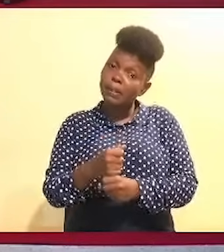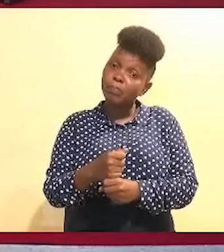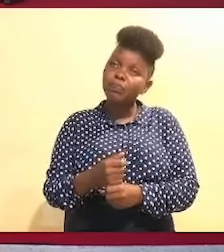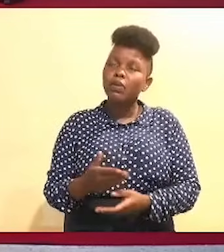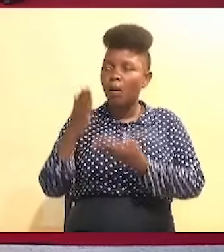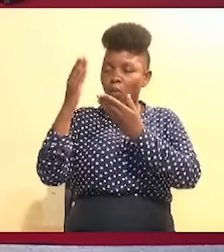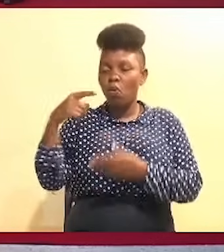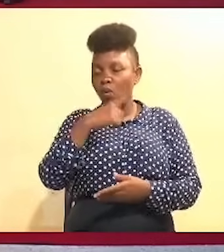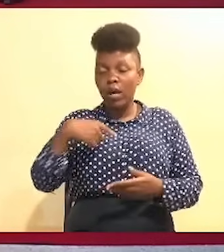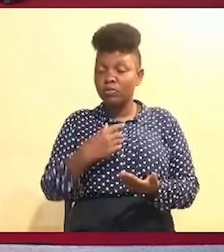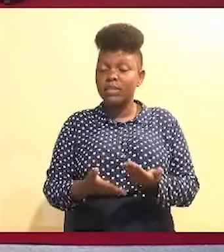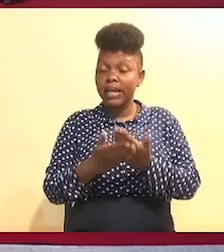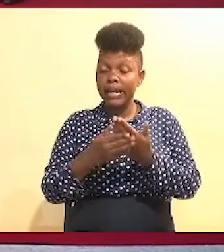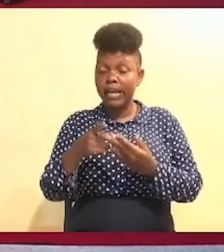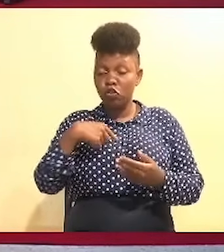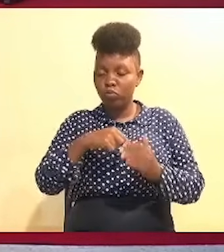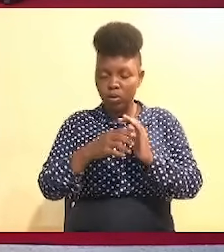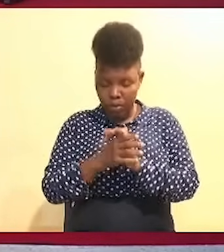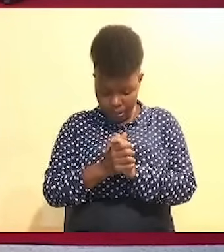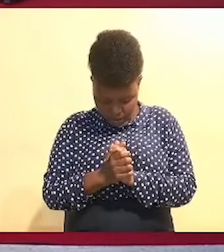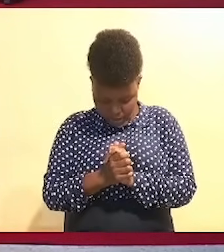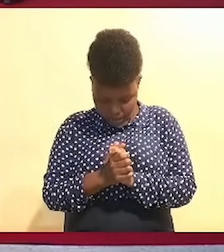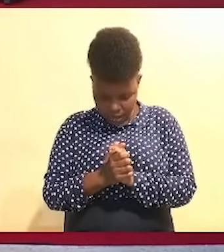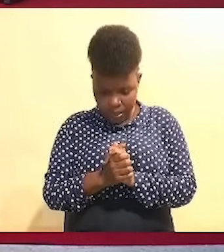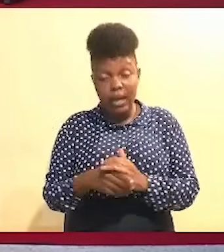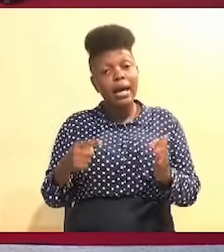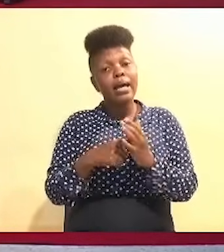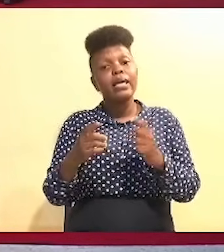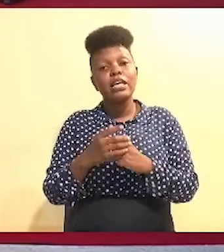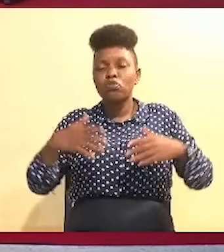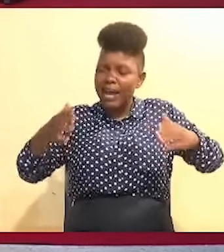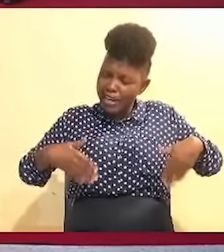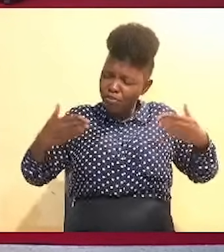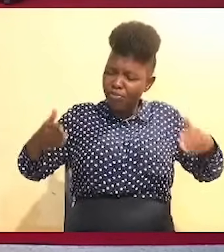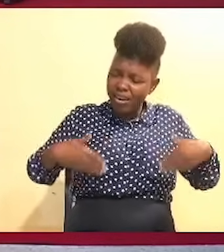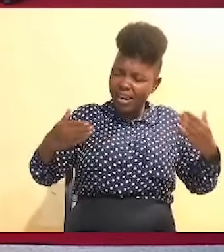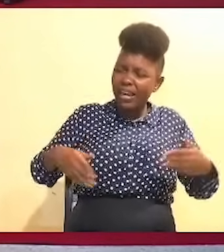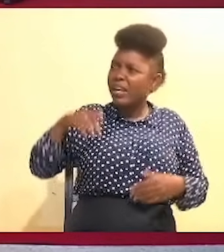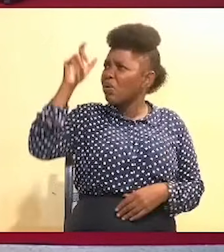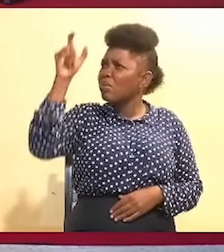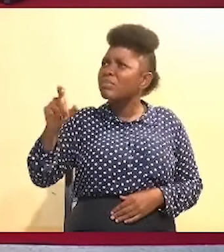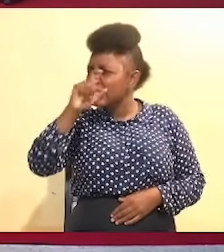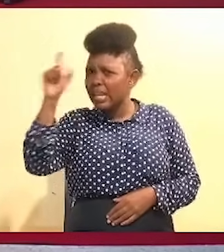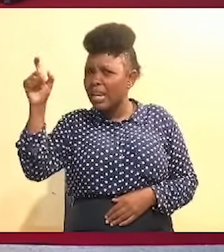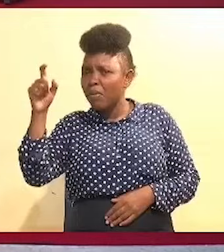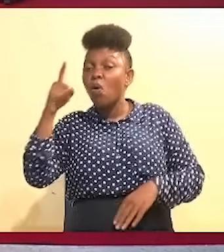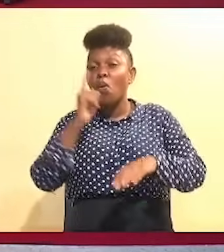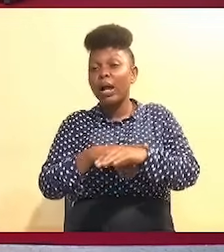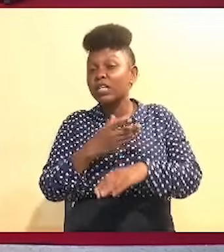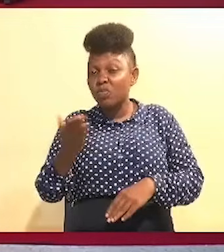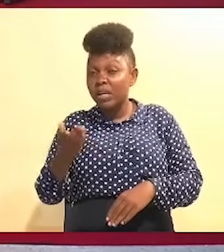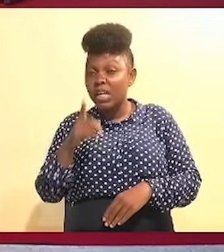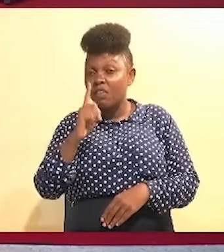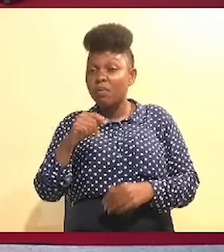Mungu atusaidie tuwe wanyenyekevu. Je, Yesu alifurahia uchungu wa msalaba? Hapana. Wakati mwingine kuna